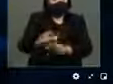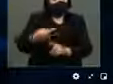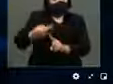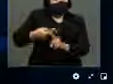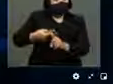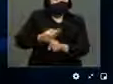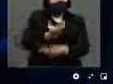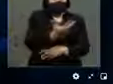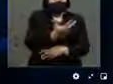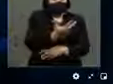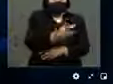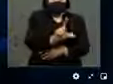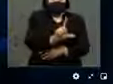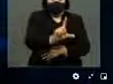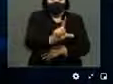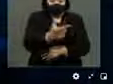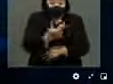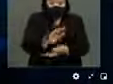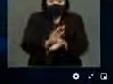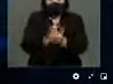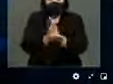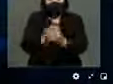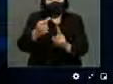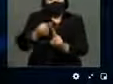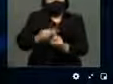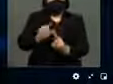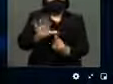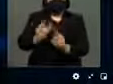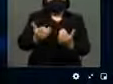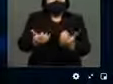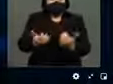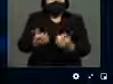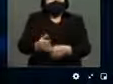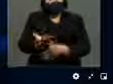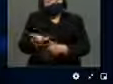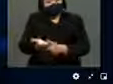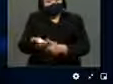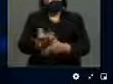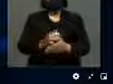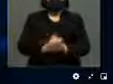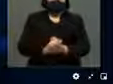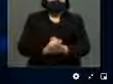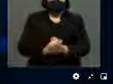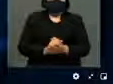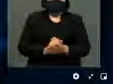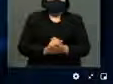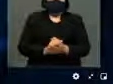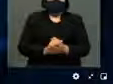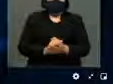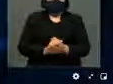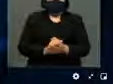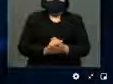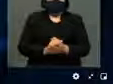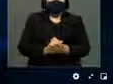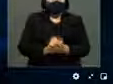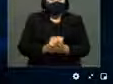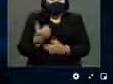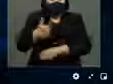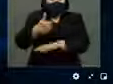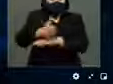มีนาเมษามาจนกระทั่งเข้าพฤษภานี้ก็แปรเปลี่ยนเป็นอย่างนี้ทางผอ.สปก.สปค.